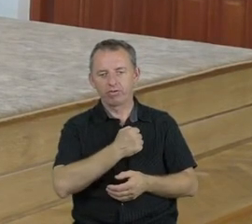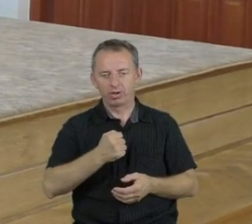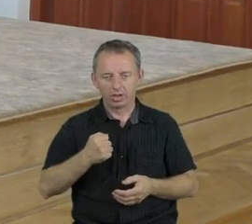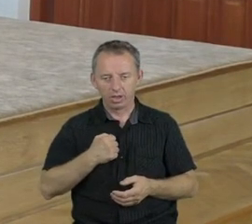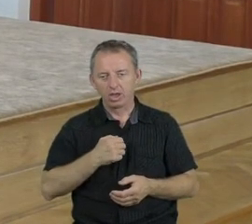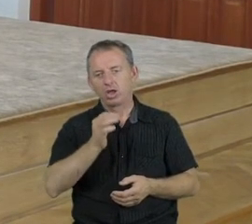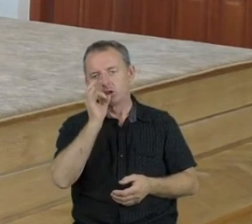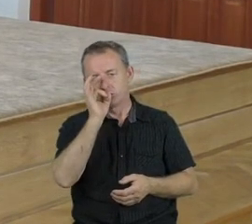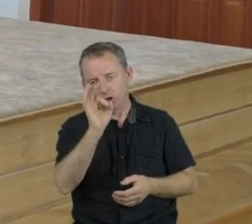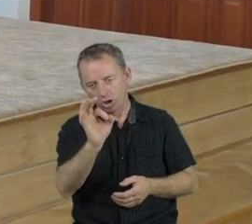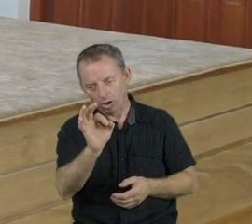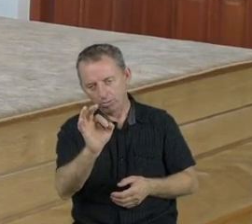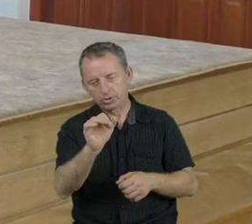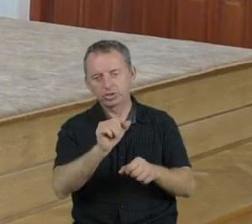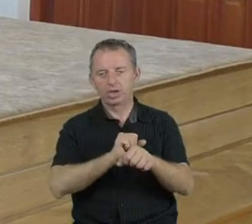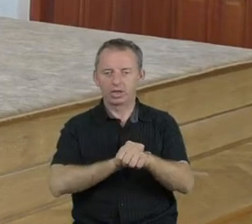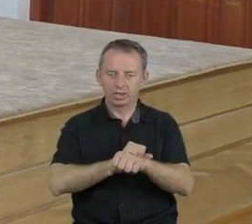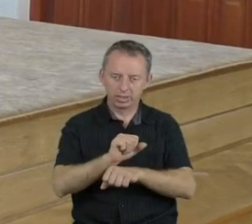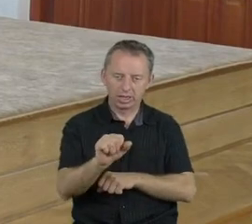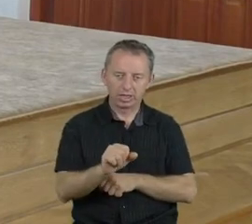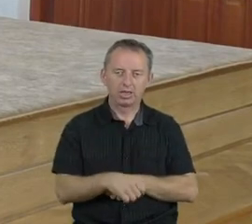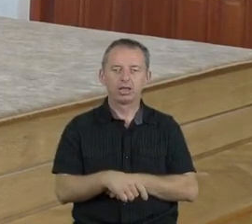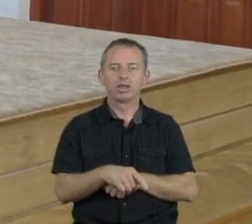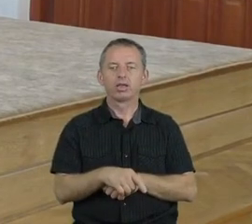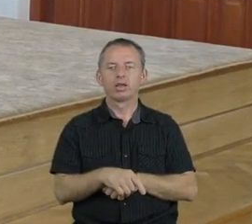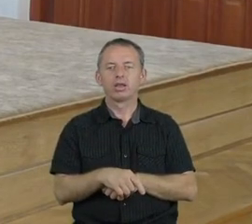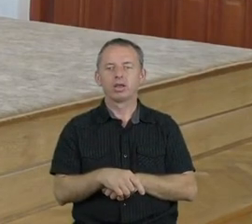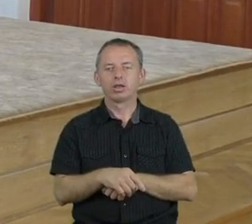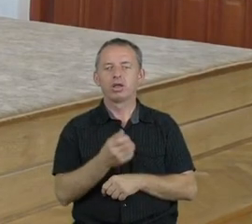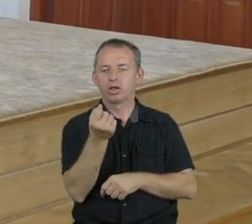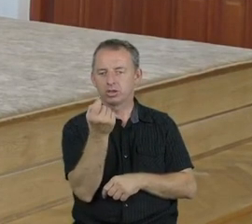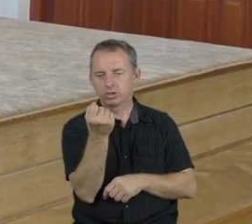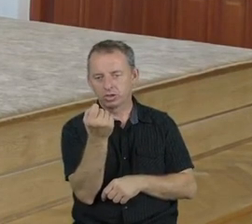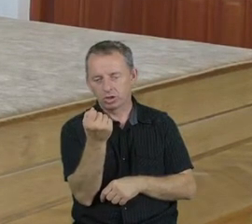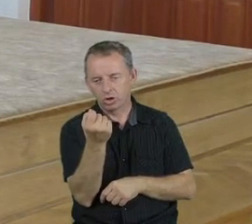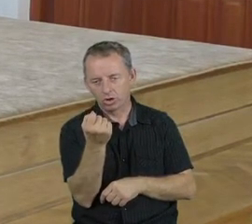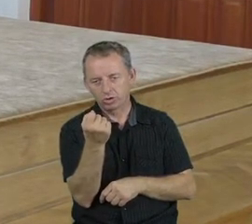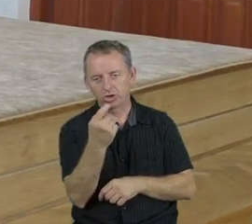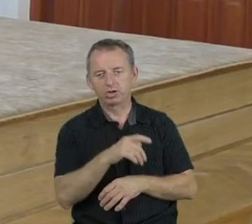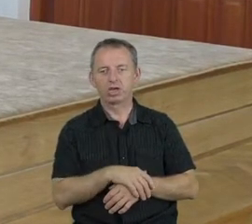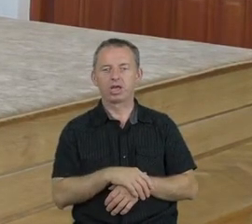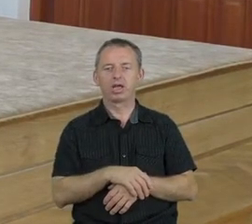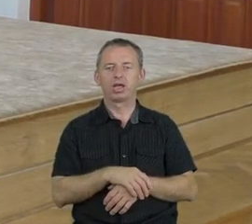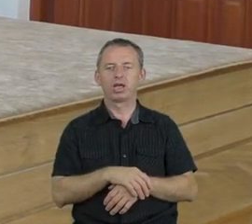że restrykcje pandemiczne troszeczkę